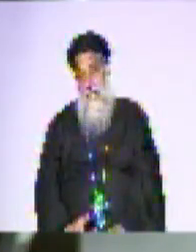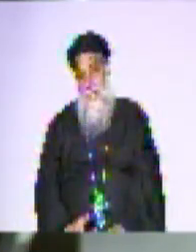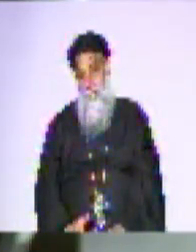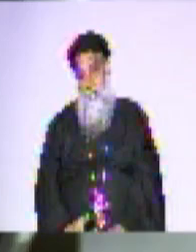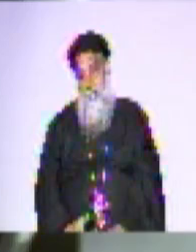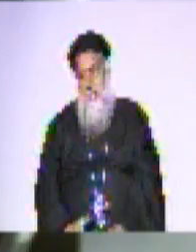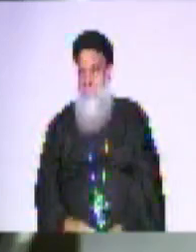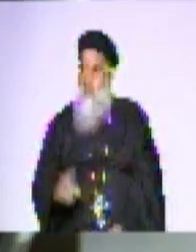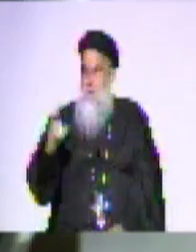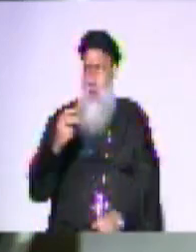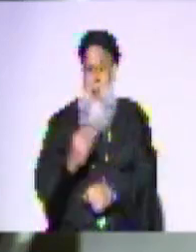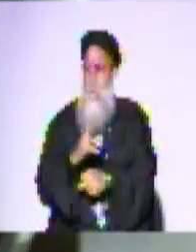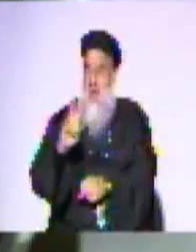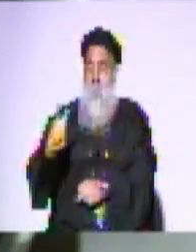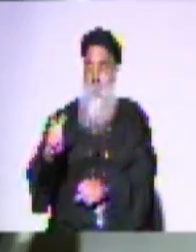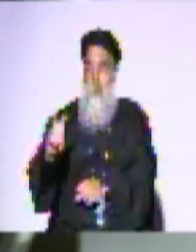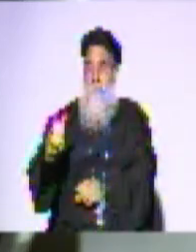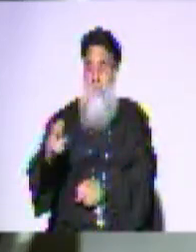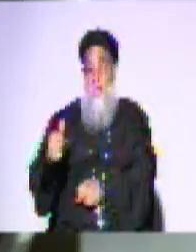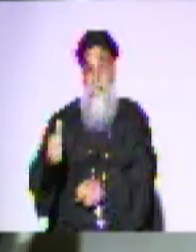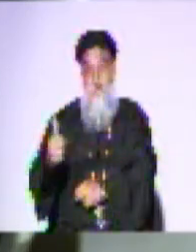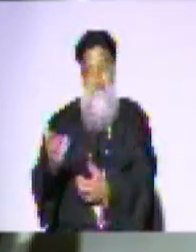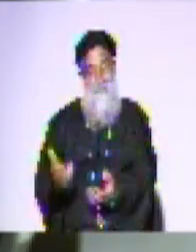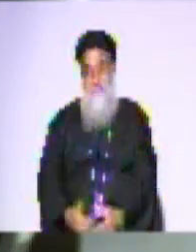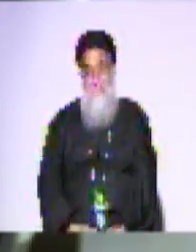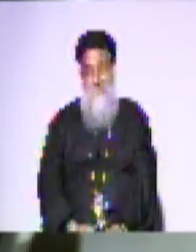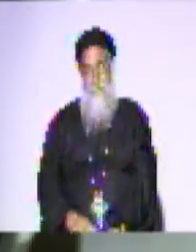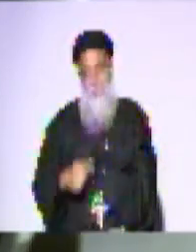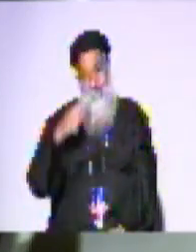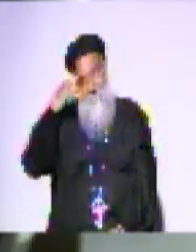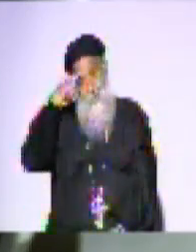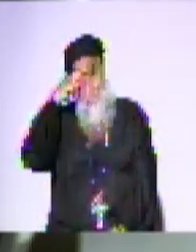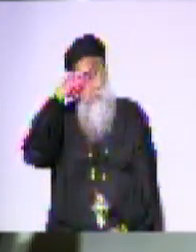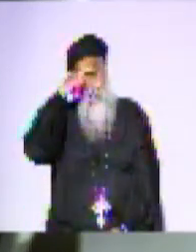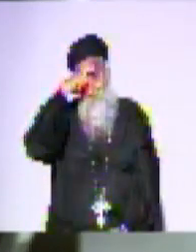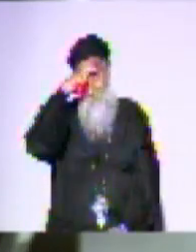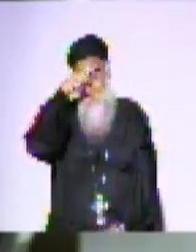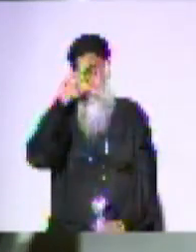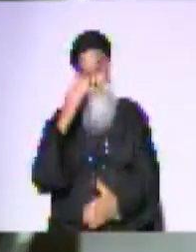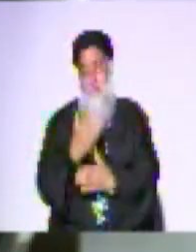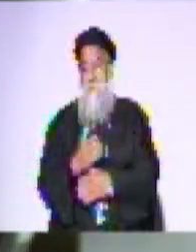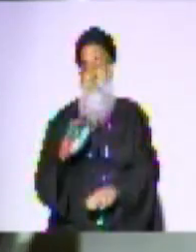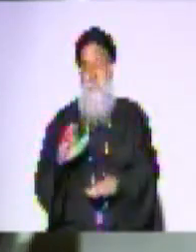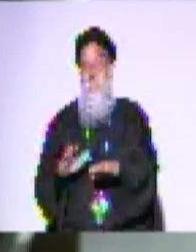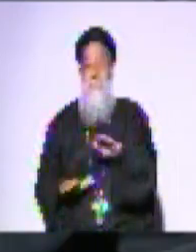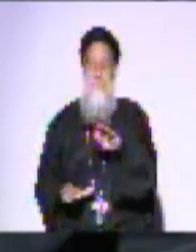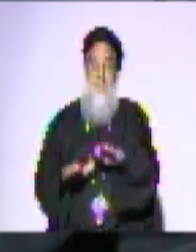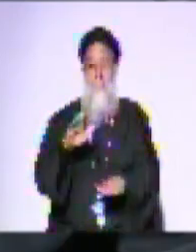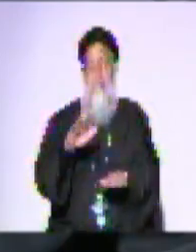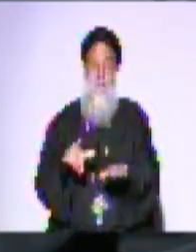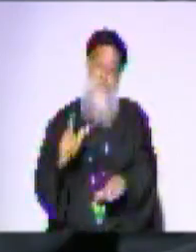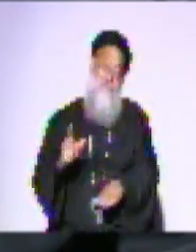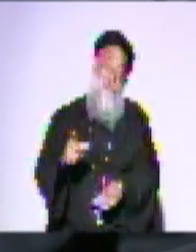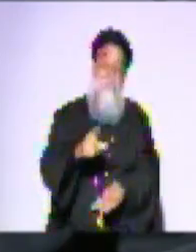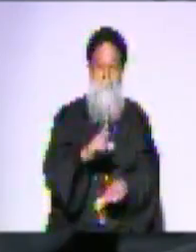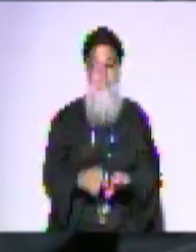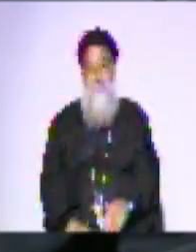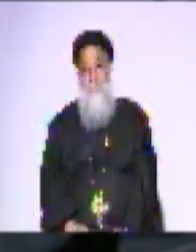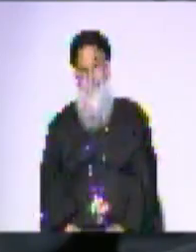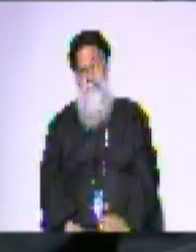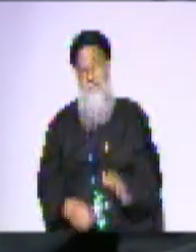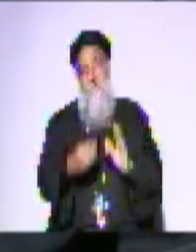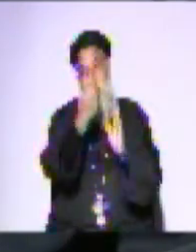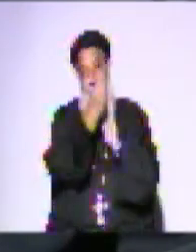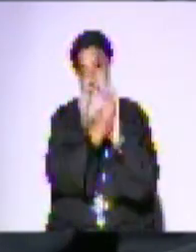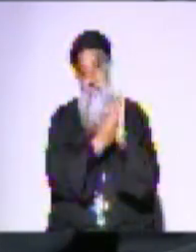هيبقى دينونة، يتناول دينونة لنفسه. وأكتر حاجة يعني تمنعني من التناول